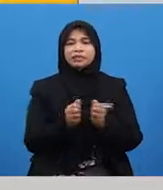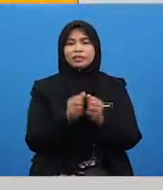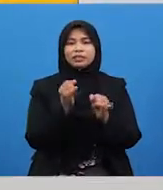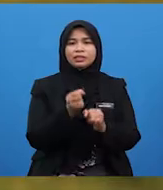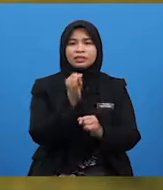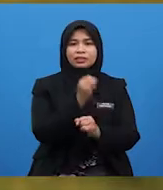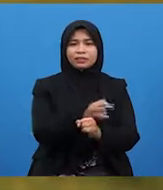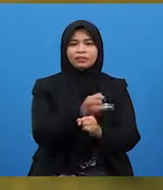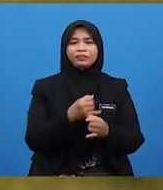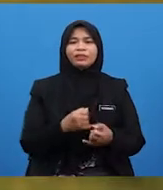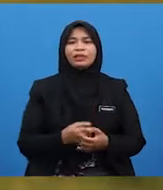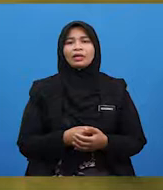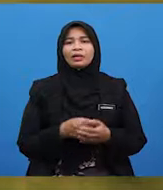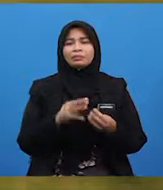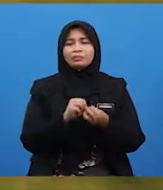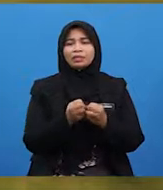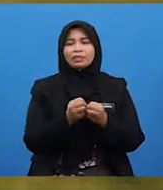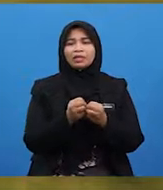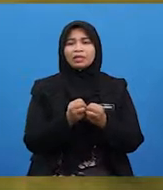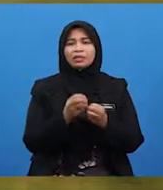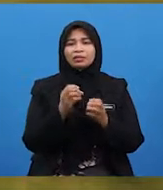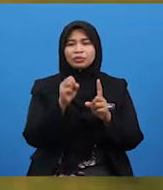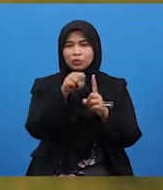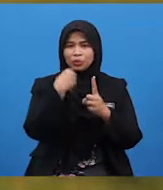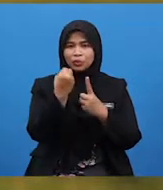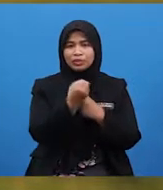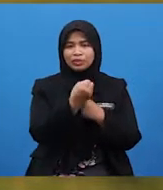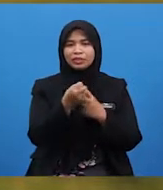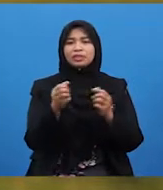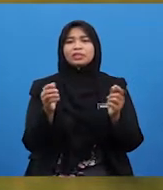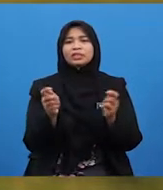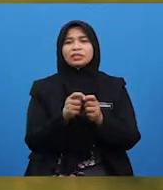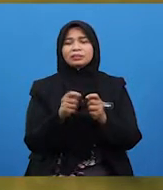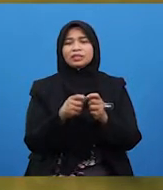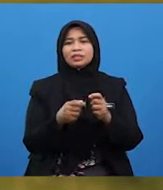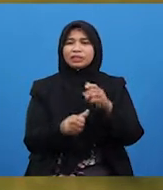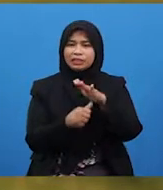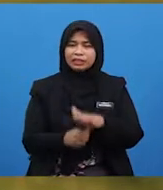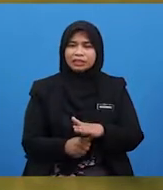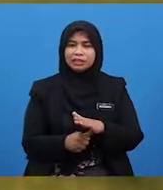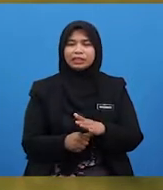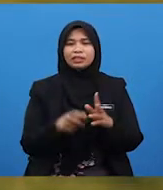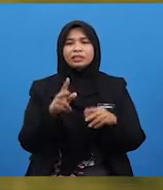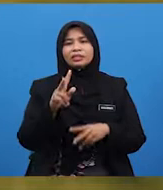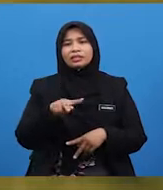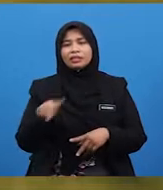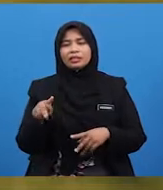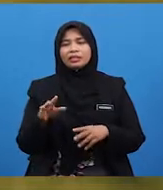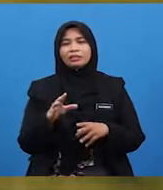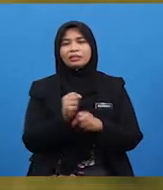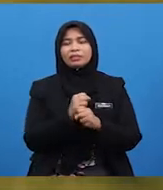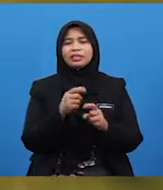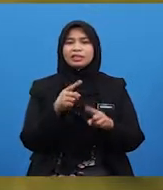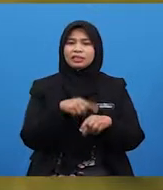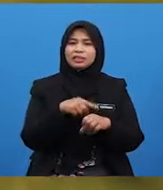jiran. Gejala sosial seperti penderaan kanak-kanak dan kes-kes jenayah dapat dibendung